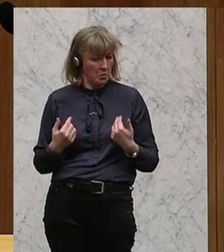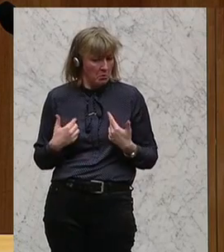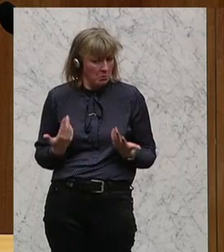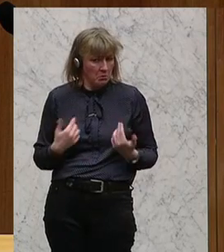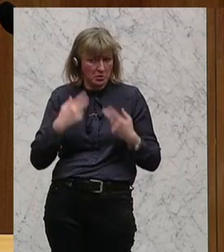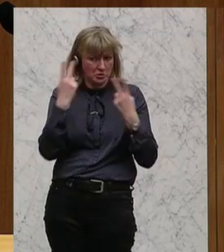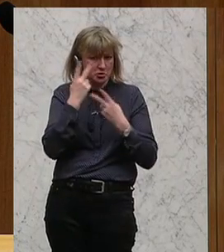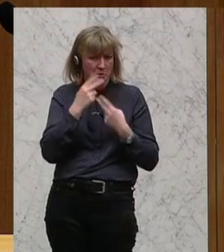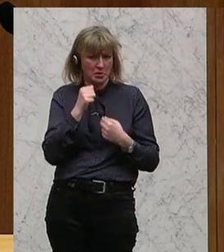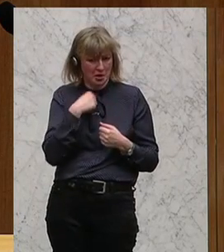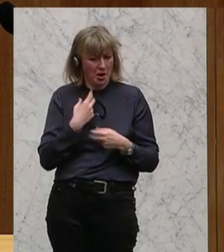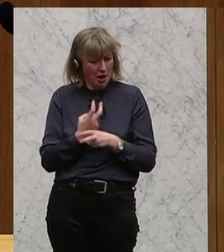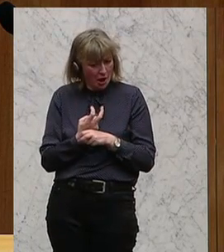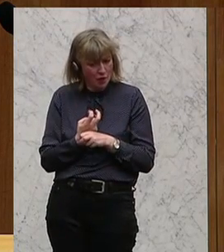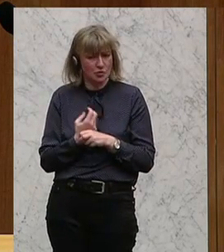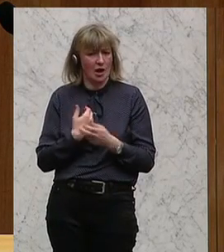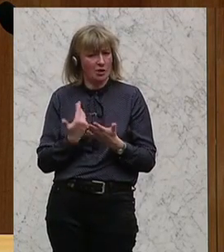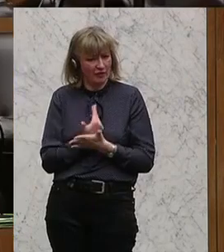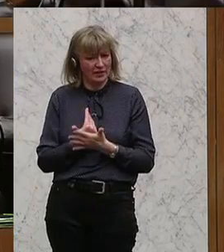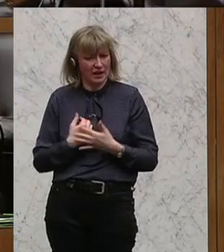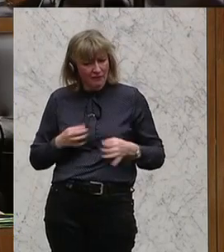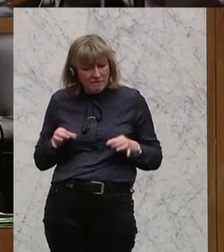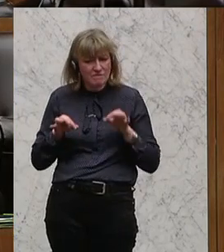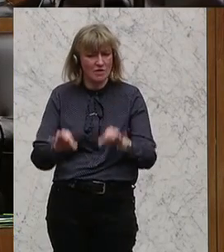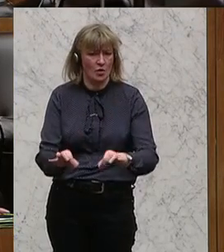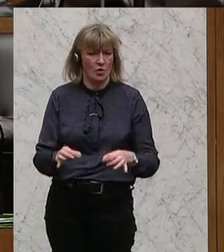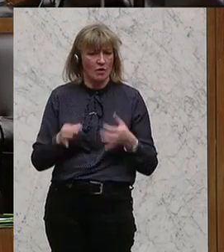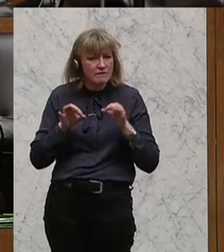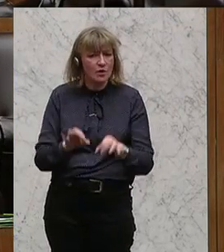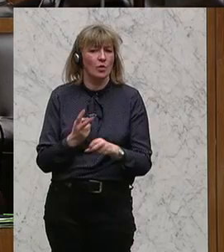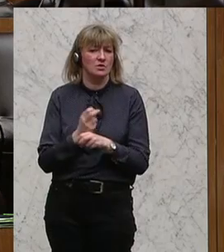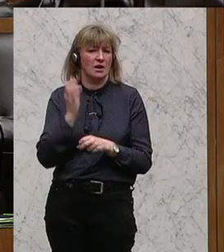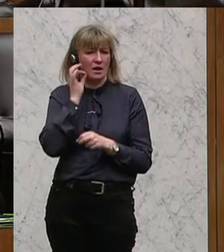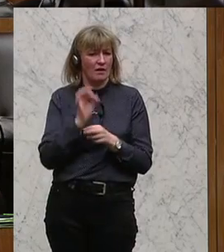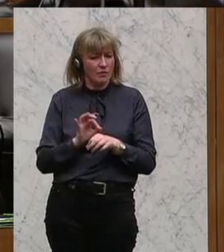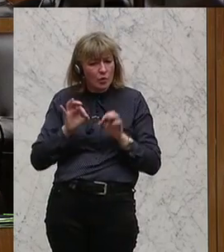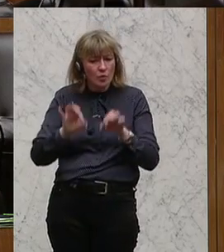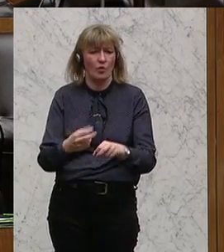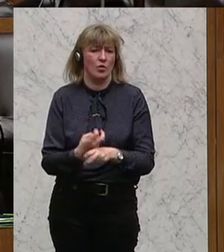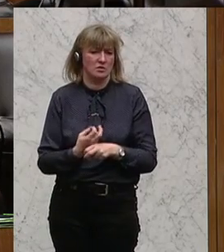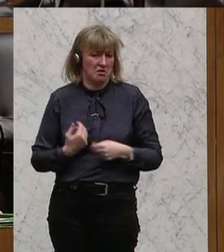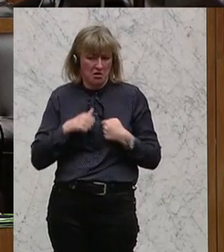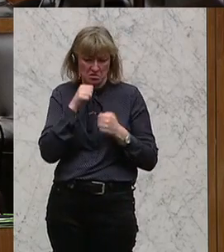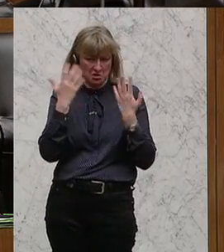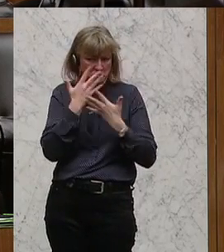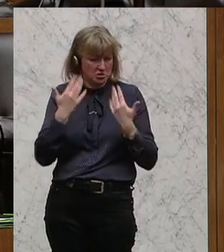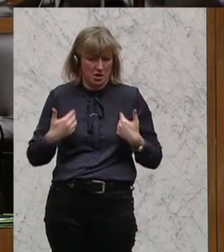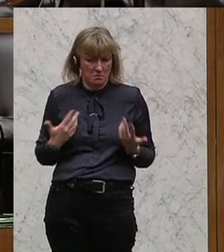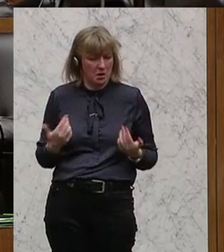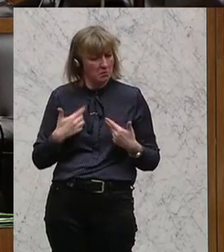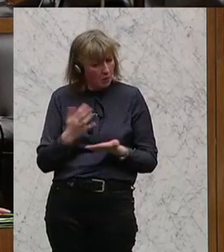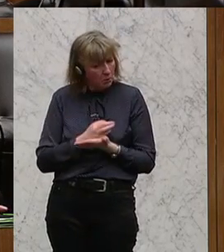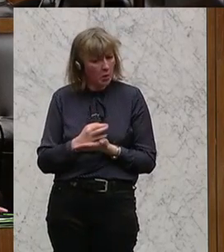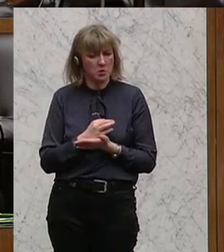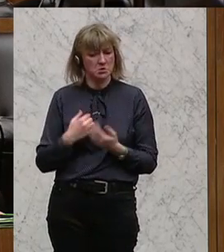nicht dafür, österreichische Volksvertreter zu sein, Volksvertreter der Österreicherinnen und Österreicher, und da sehen wir uns in einer Position, wo es darum geht,